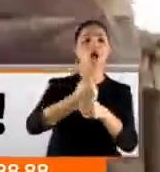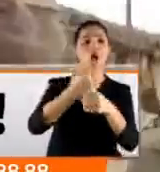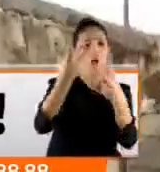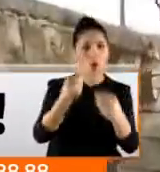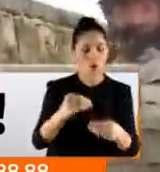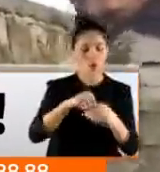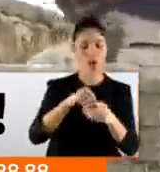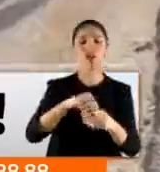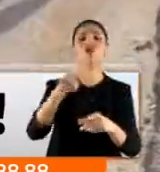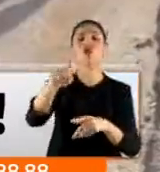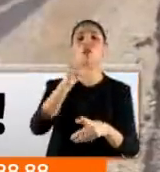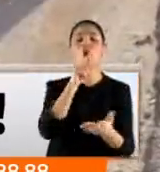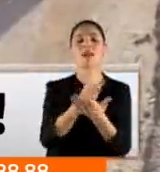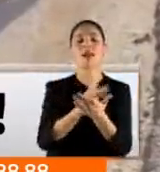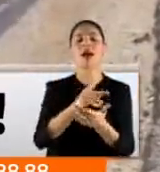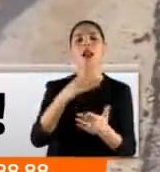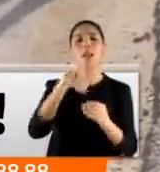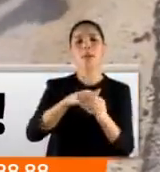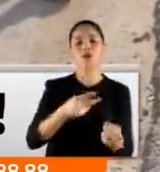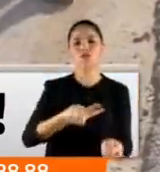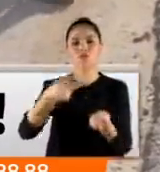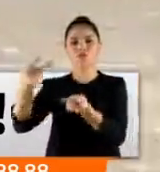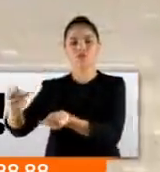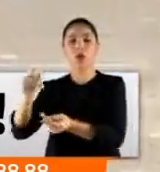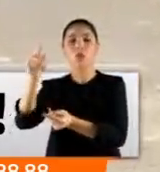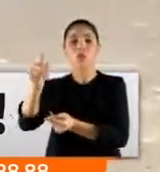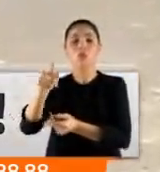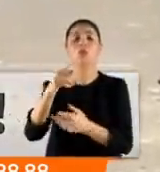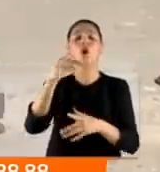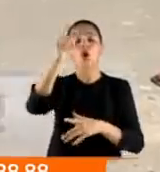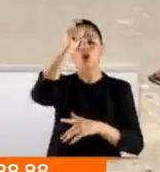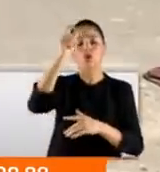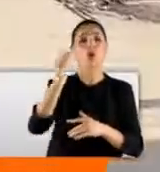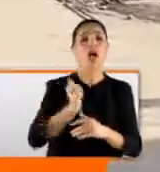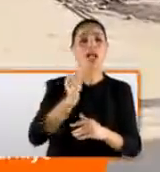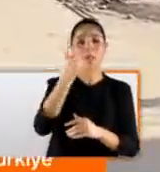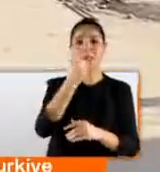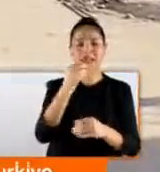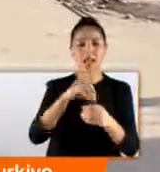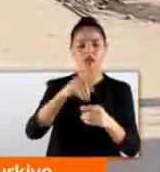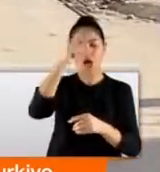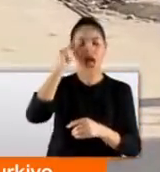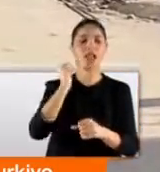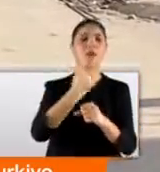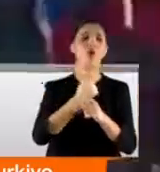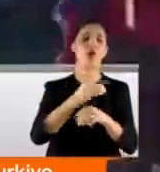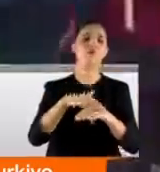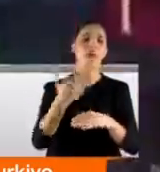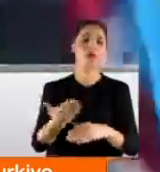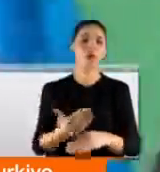meclise tezkere sunuldu. Cumhurbaşkanlığı tezkeresine göre Türk askeri bir yıl süreyle Azerbaycan'da görev